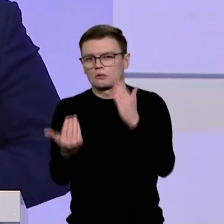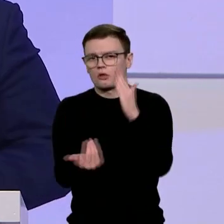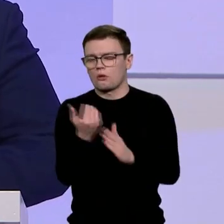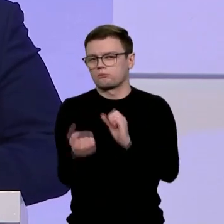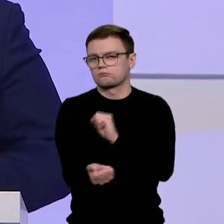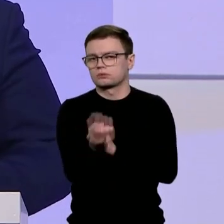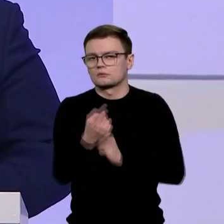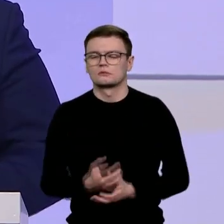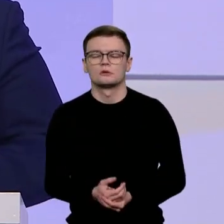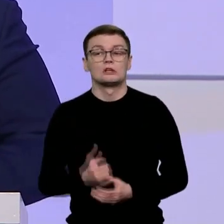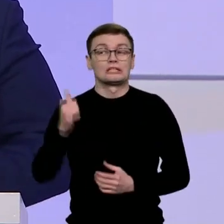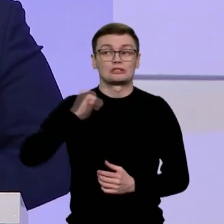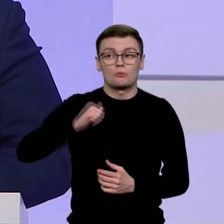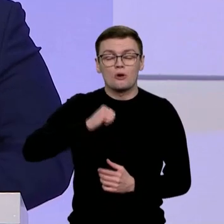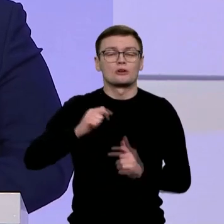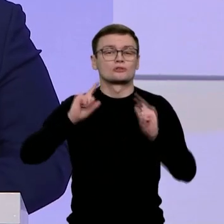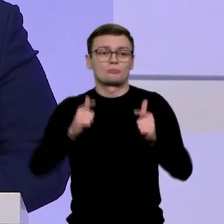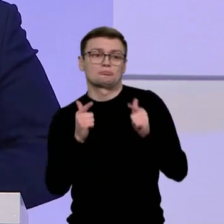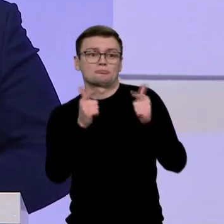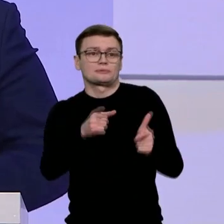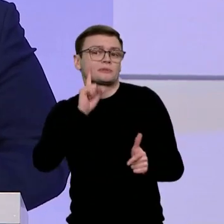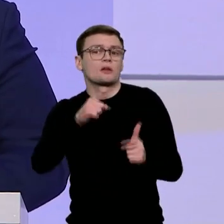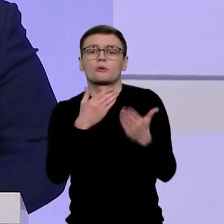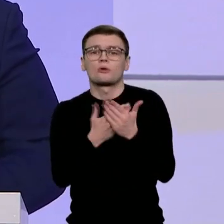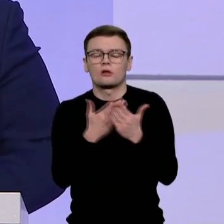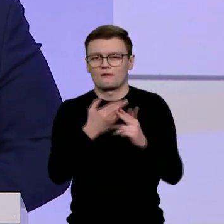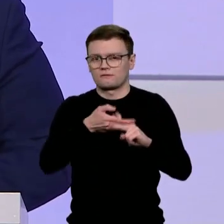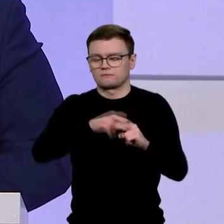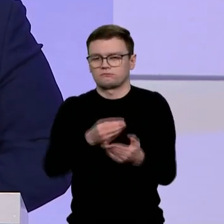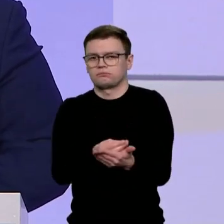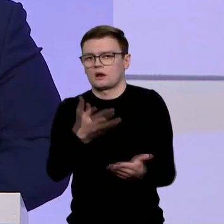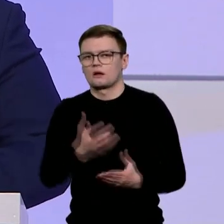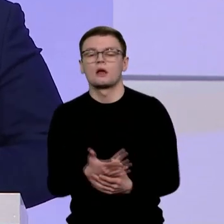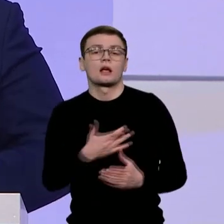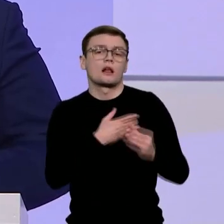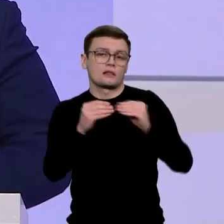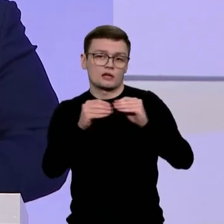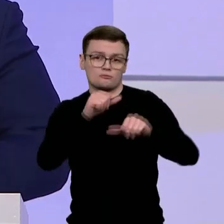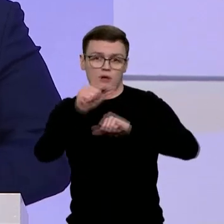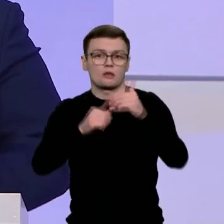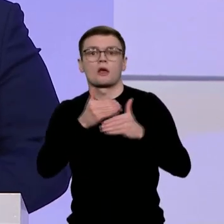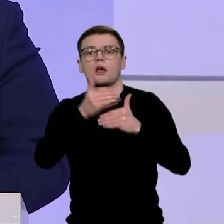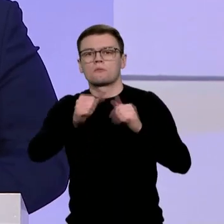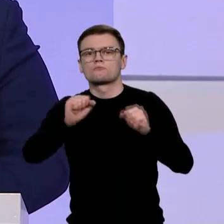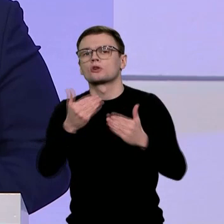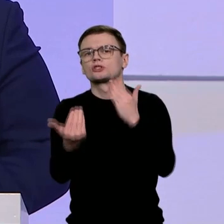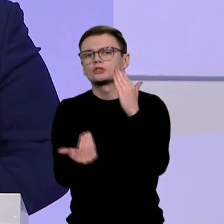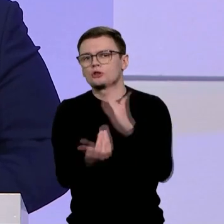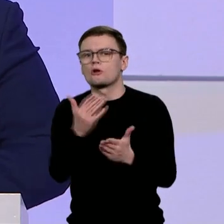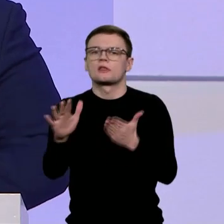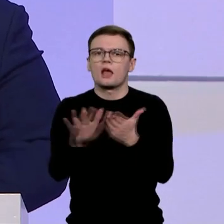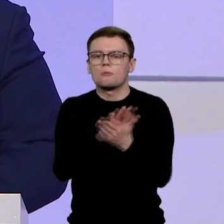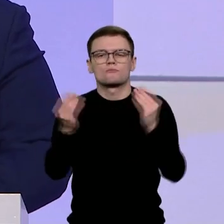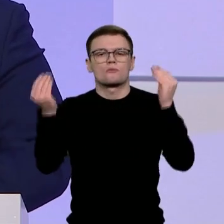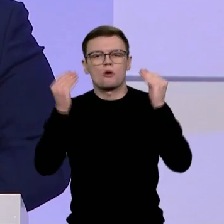studijų, galbūt studijų kainų. Tai po 10 metų vėl galėtų studijuoti nemokamai bakalauro arba magistro ir taip keisti savo